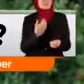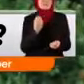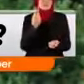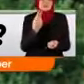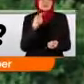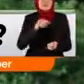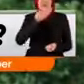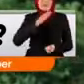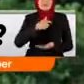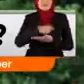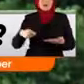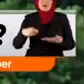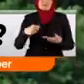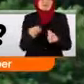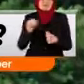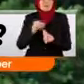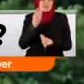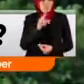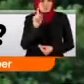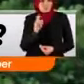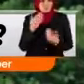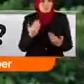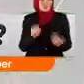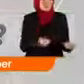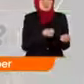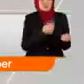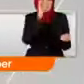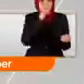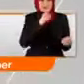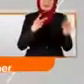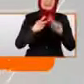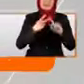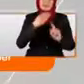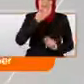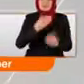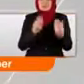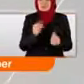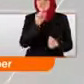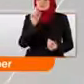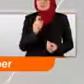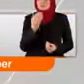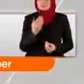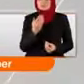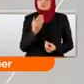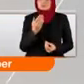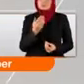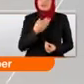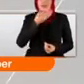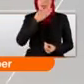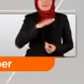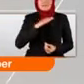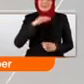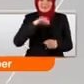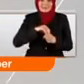artarmı ve çalıştıkları için ikinci emekliliği hakları var mı tüm emekli olduktan sonra çalışırken ödenen primler